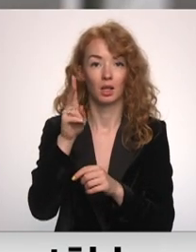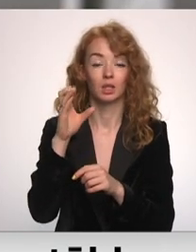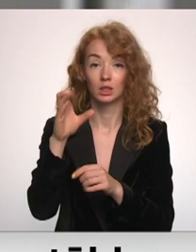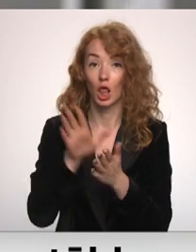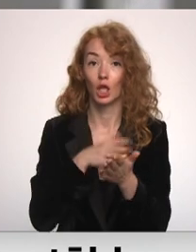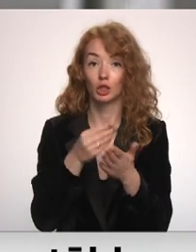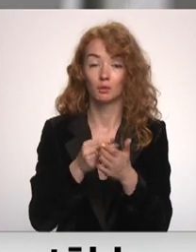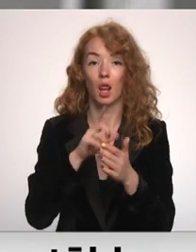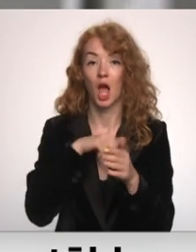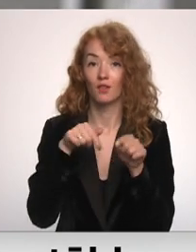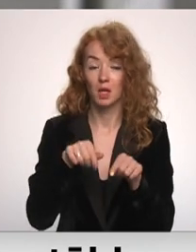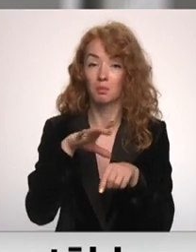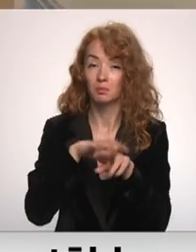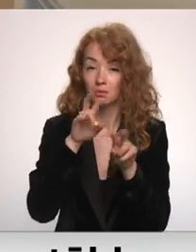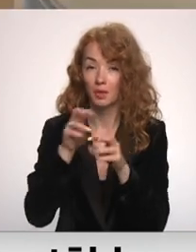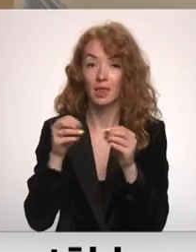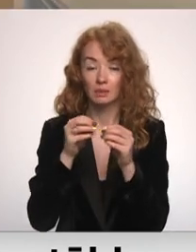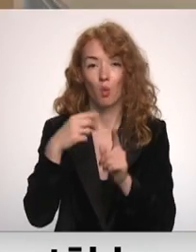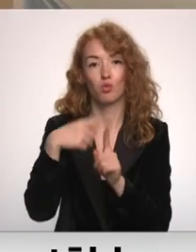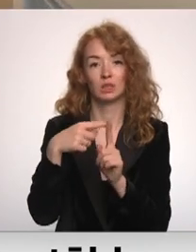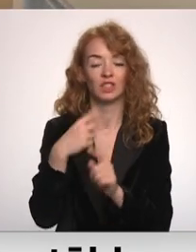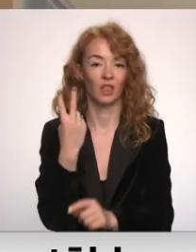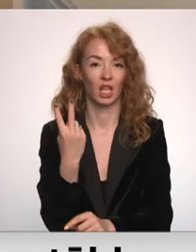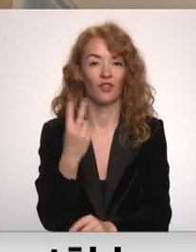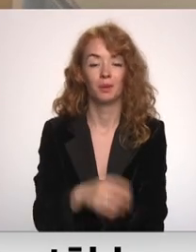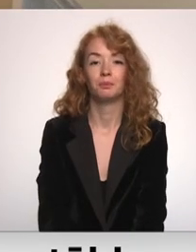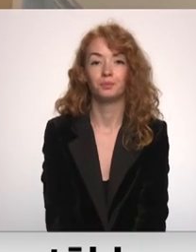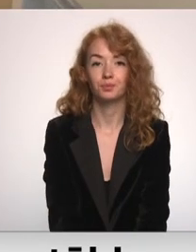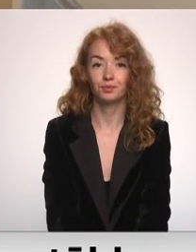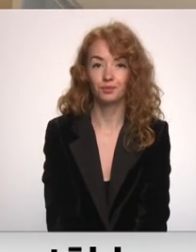analizēti 10 paraugi, pozitīvi bija 2. Aija Kīns, Ivans Milovs, Latvijas televīzija.